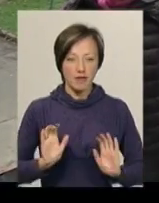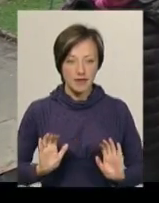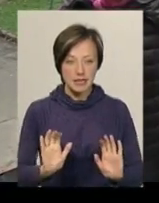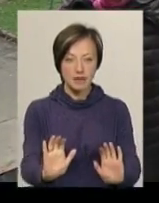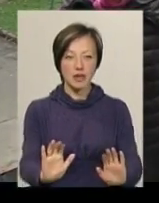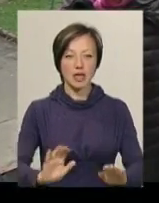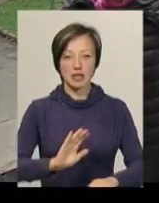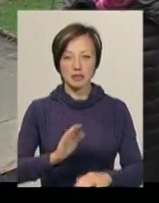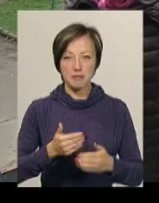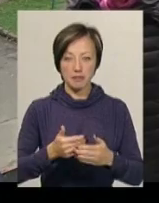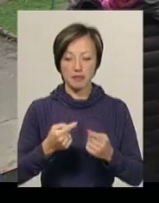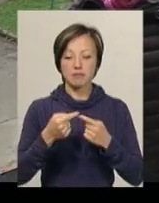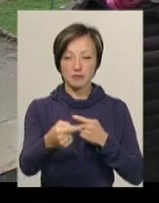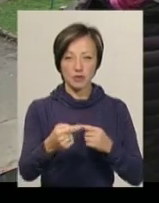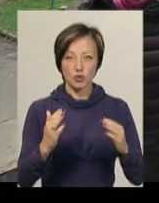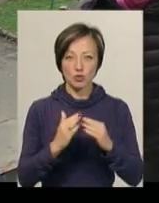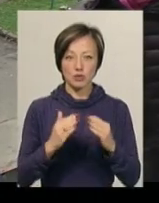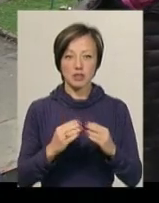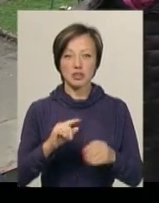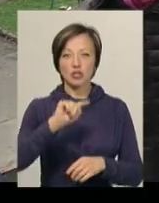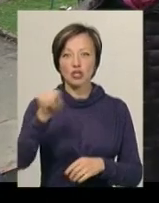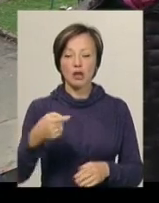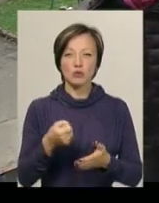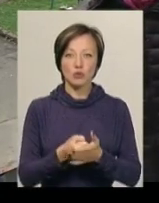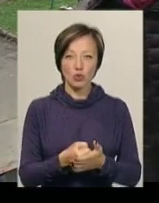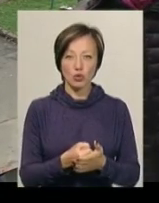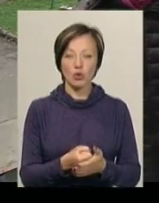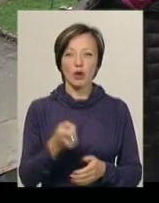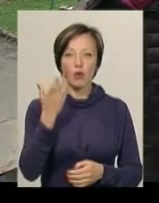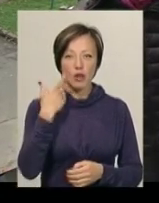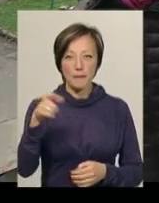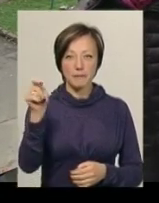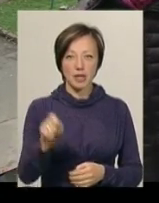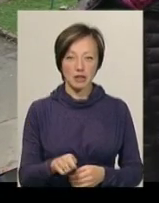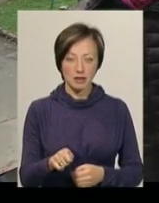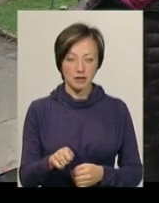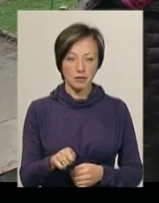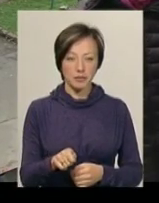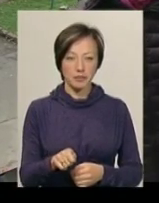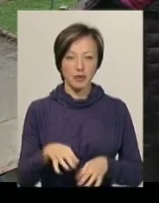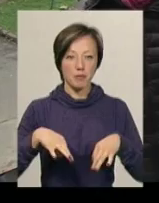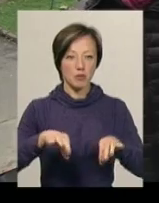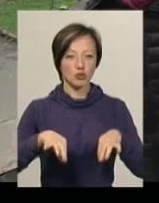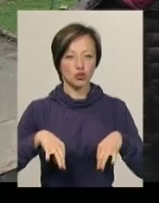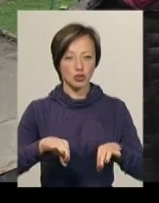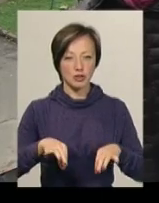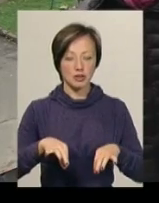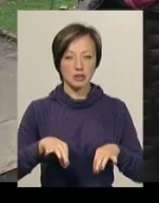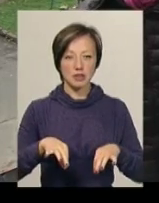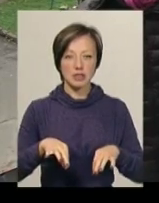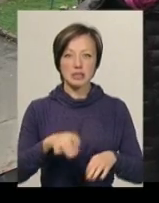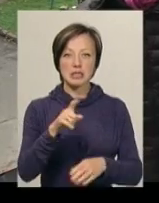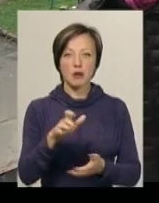виставлятись під нашого дому за час до того, як приїде машина